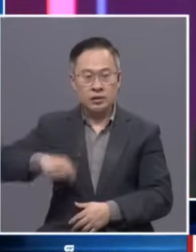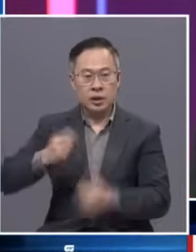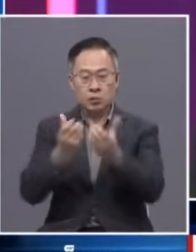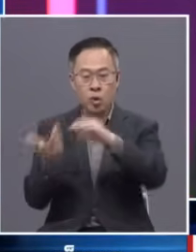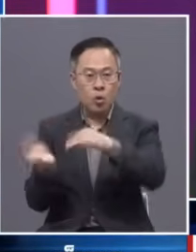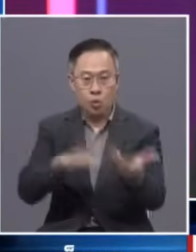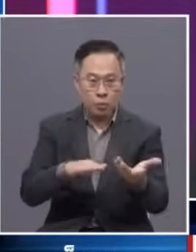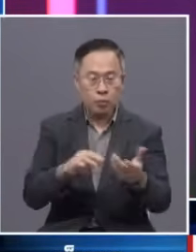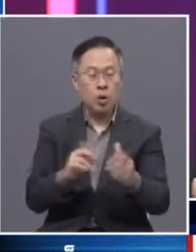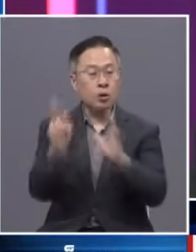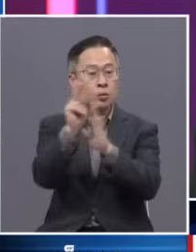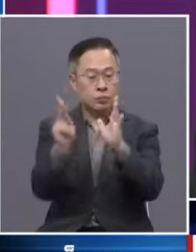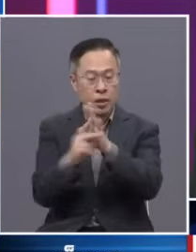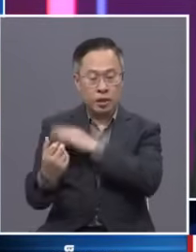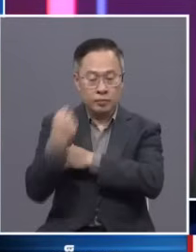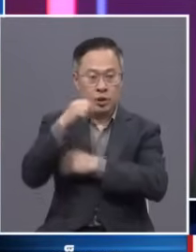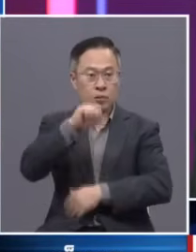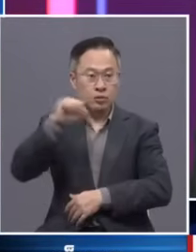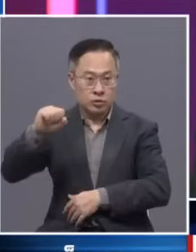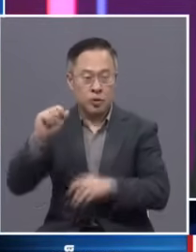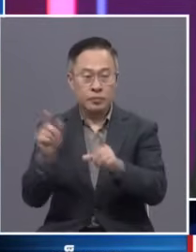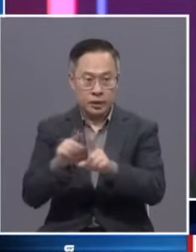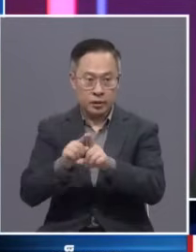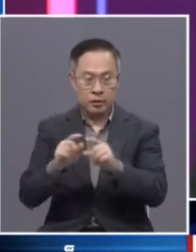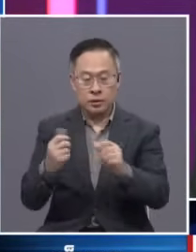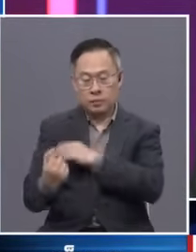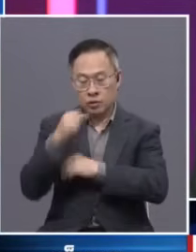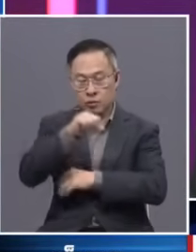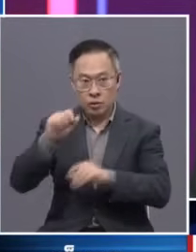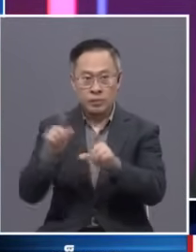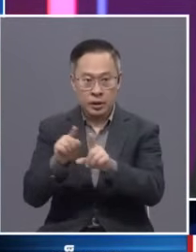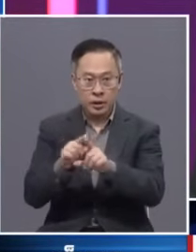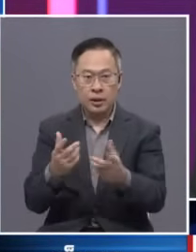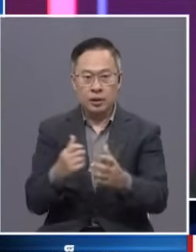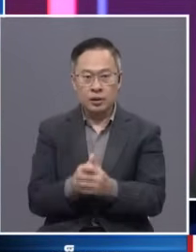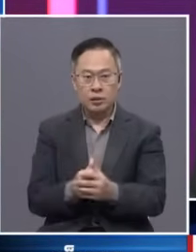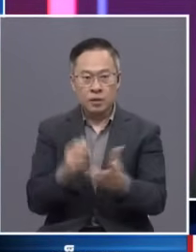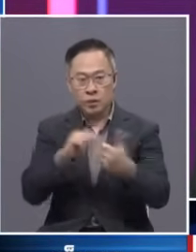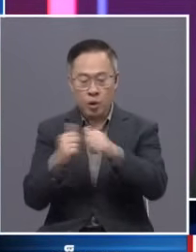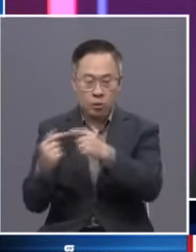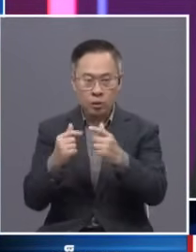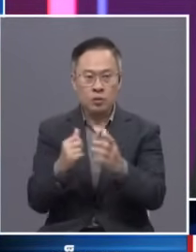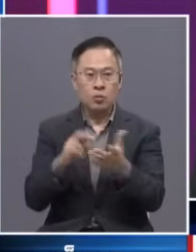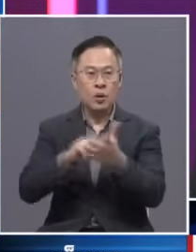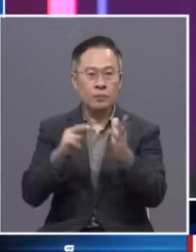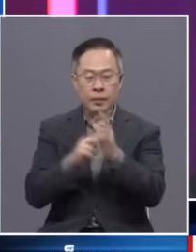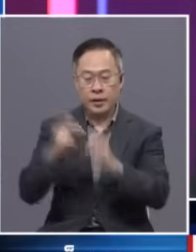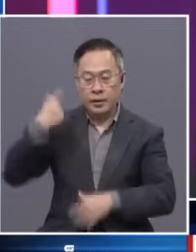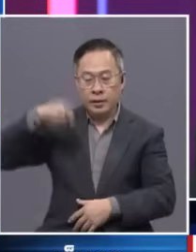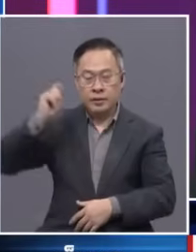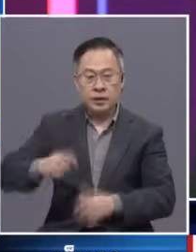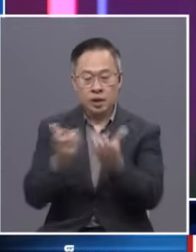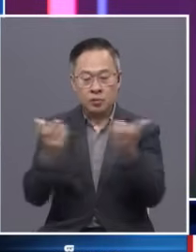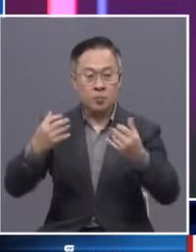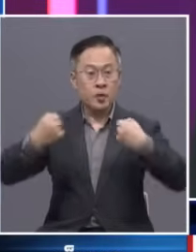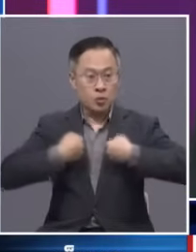นอำนาจของการแก้รัฐธรรมนูญซึ่งอยู่กับสภาหากปล่อยให้เป็นแบบนี้ศาลรัฐธรรมนูญจะกลายเป็นรัฐธรรมนูญเสียเองหรือไม่